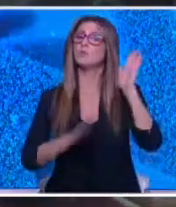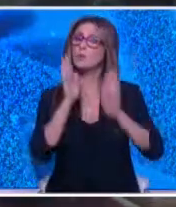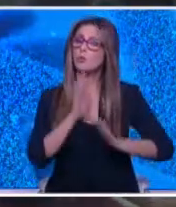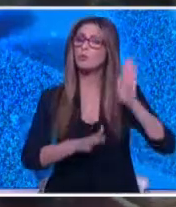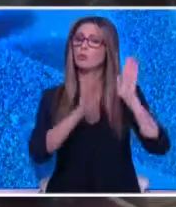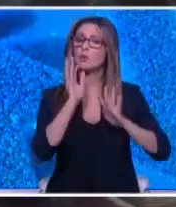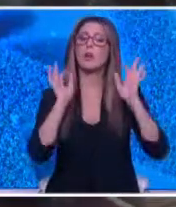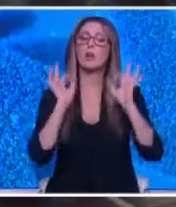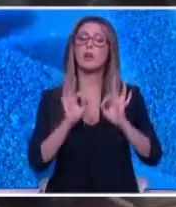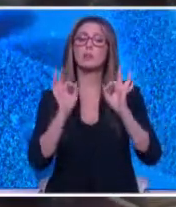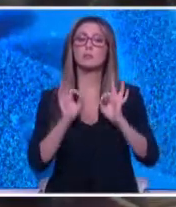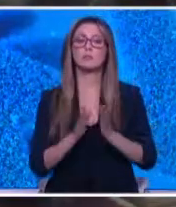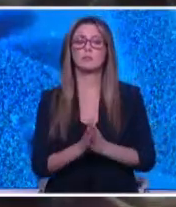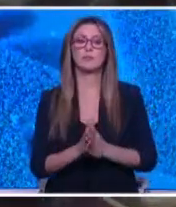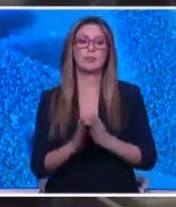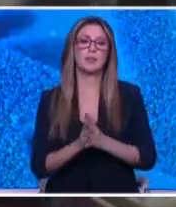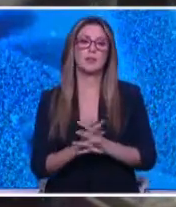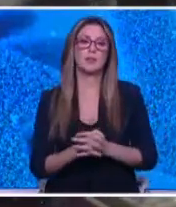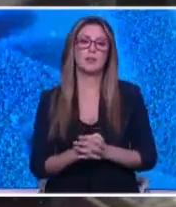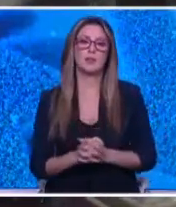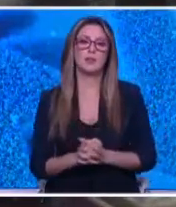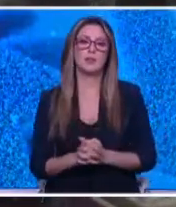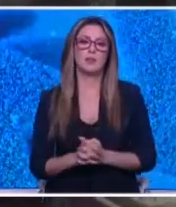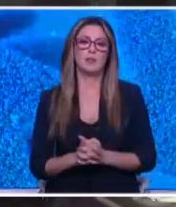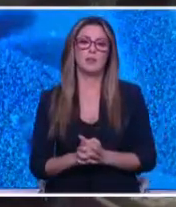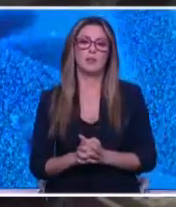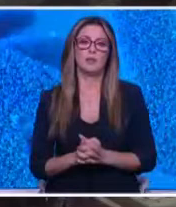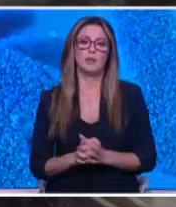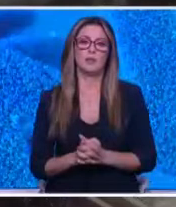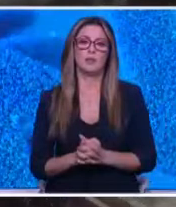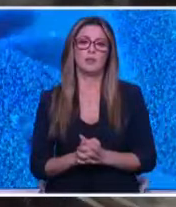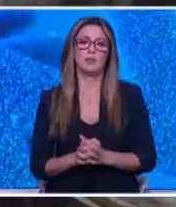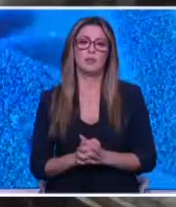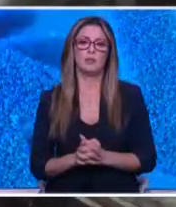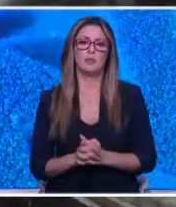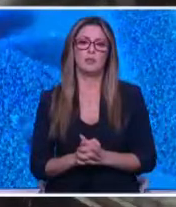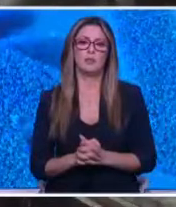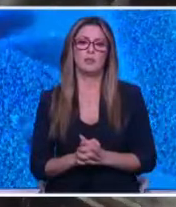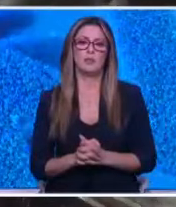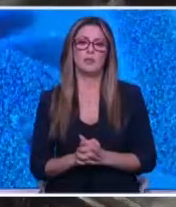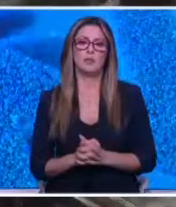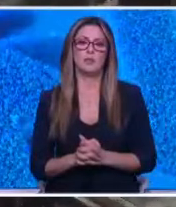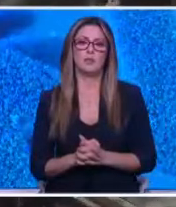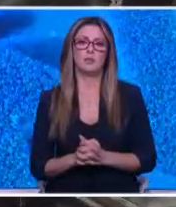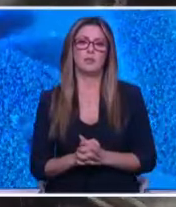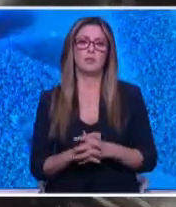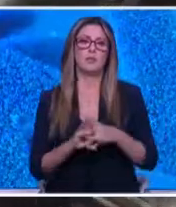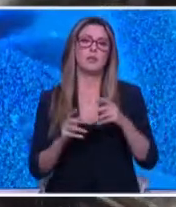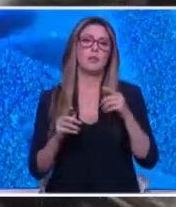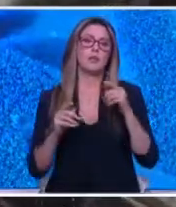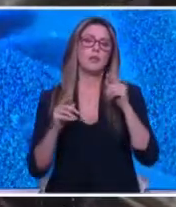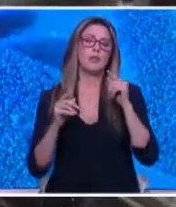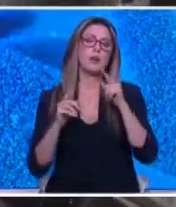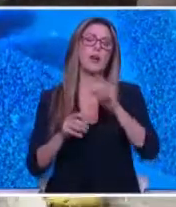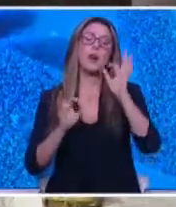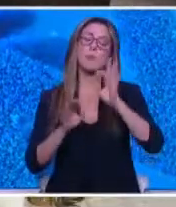görüyorum. Evinden atıp hiç para buldu diye kovalamış. Bunu benim kendi kardeşlerimin evine orada